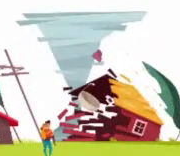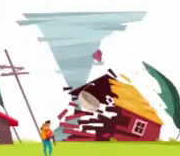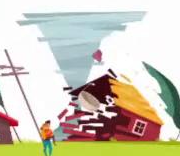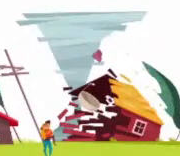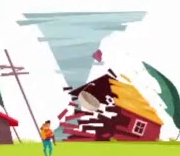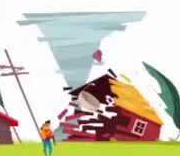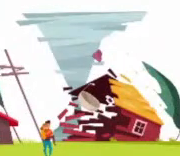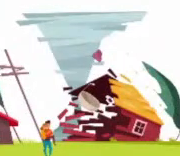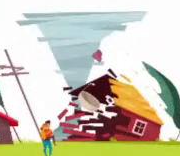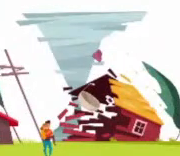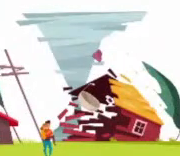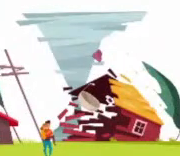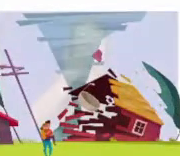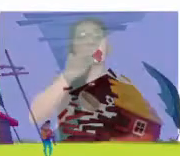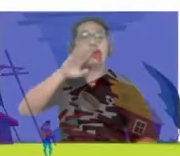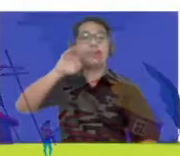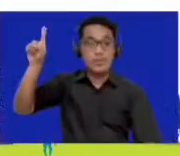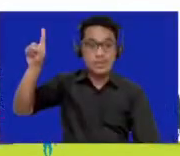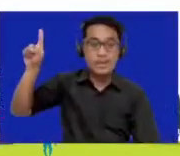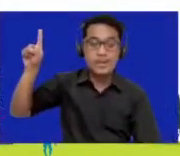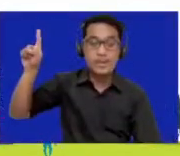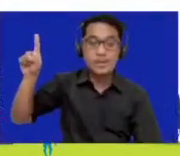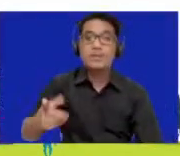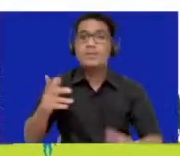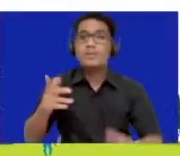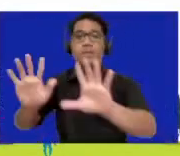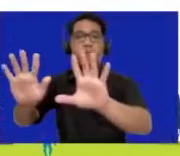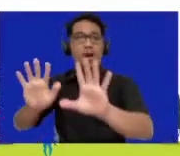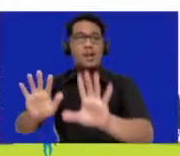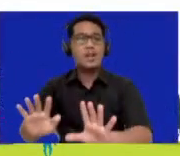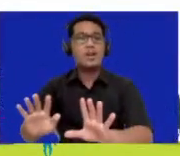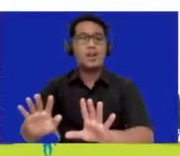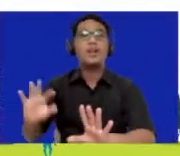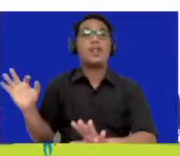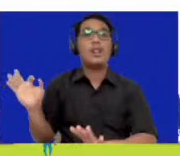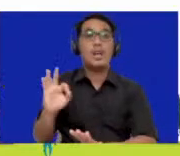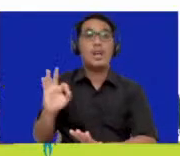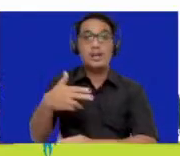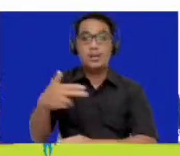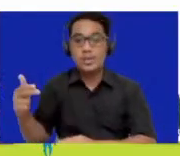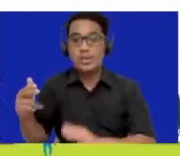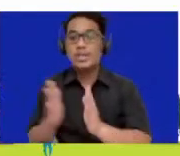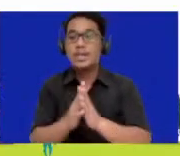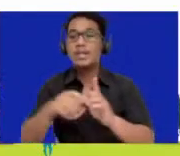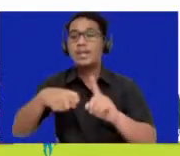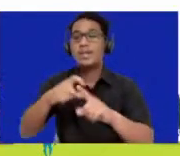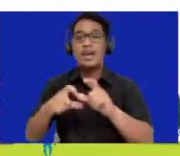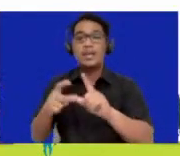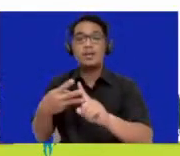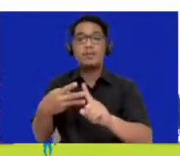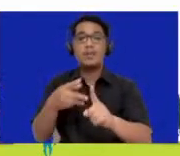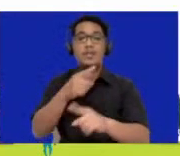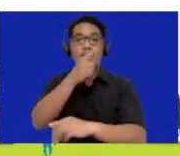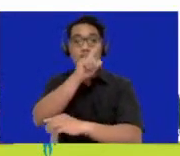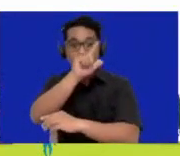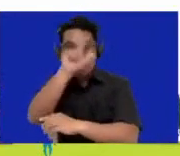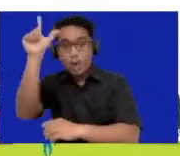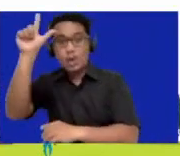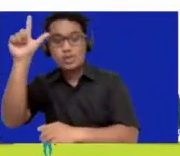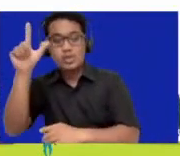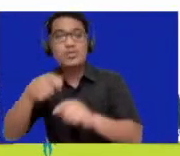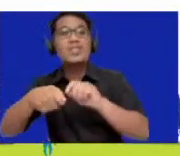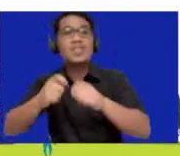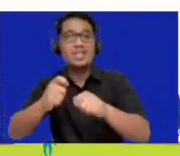banyak untuk Tagana Indonesia dan KSB yang sudah lolos melalui uji kompetensi oleh Kementerian Sosial.